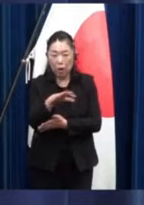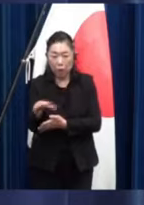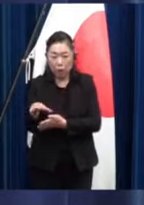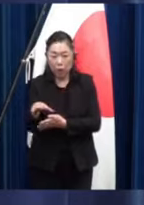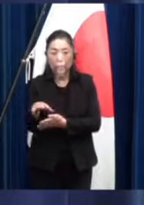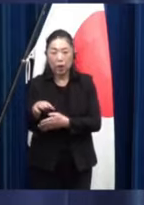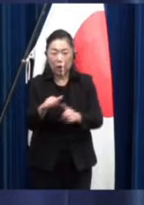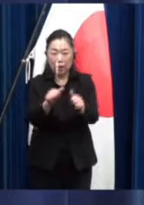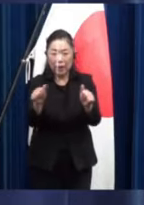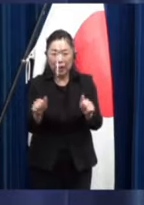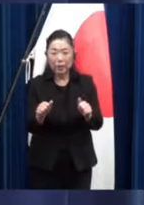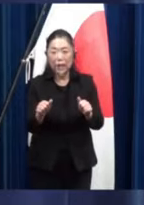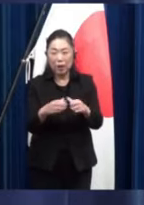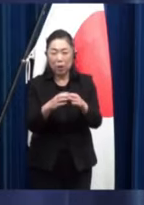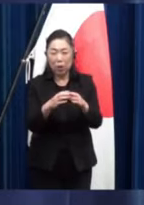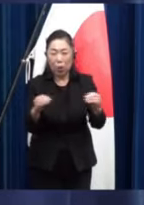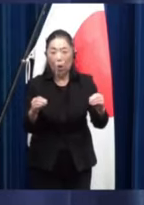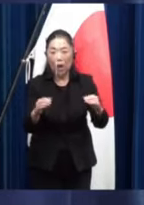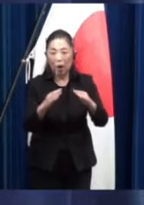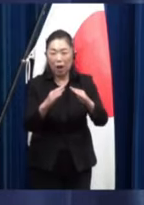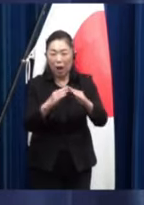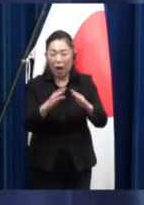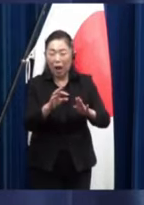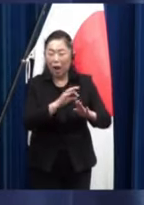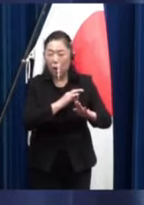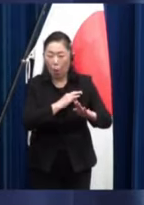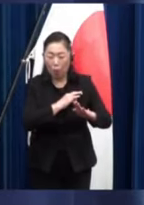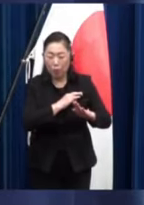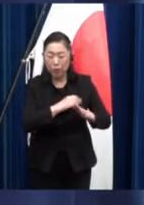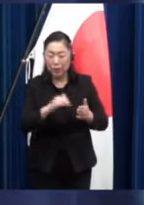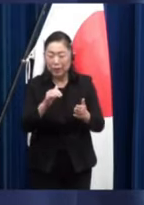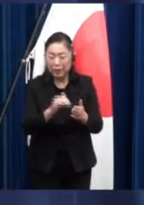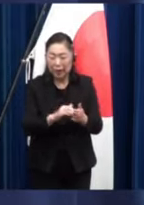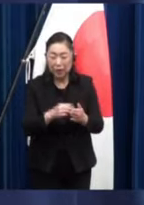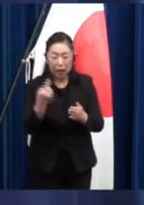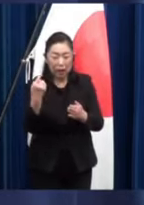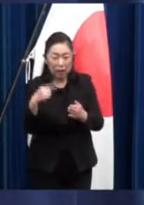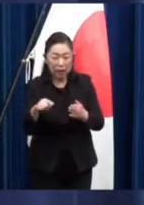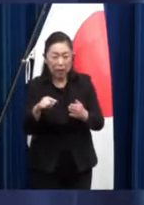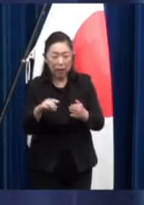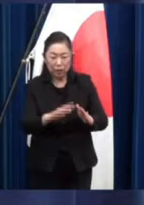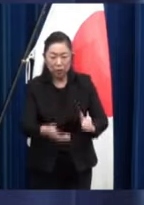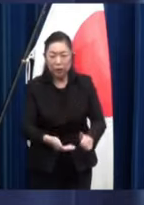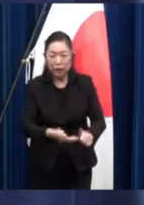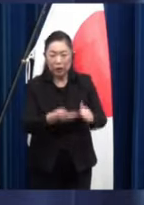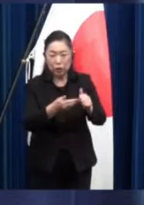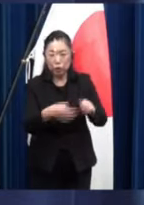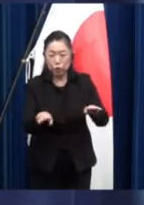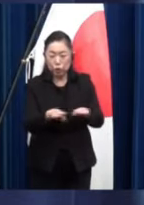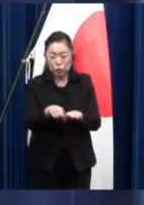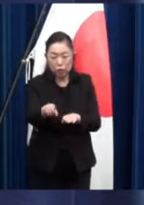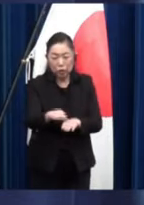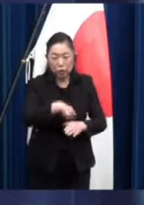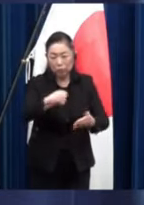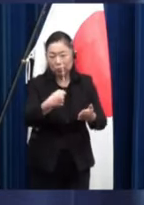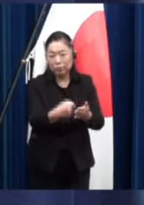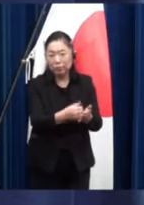務員による最低1ヶ月の育休取得も進めてきました。若い